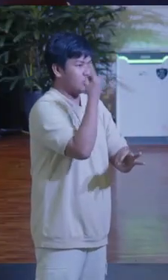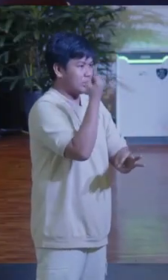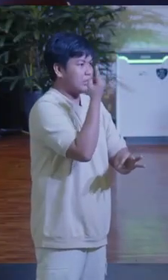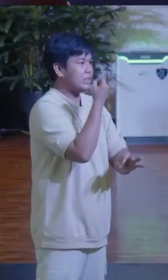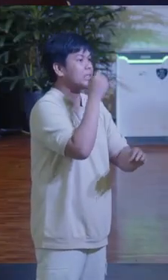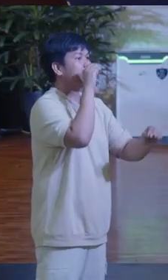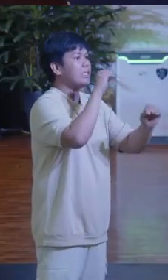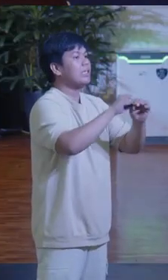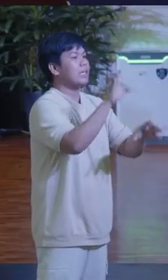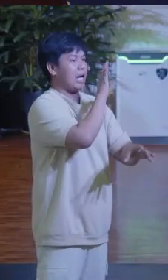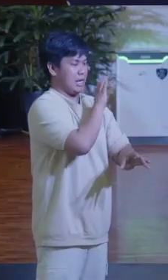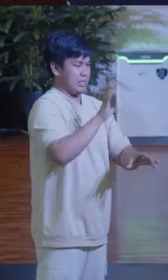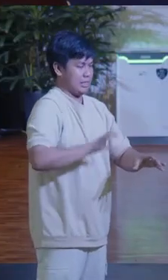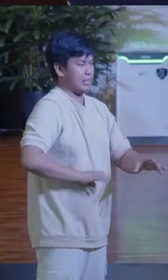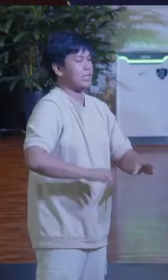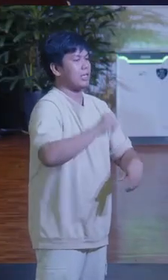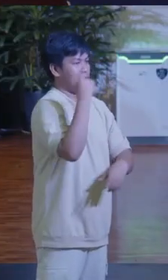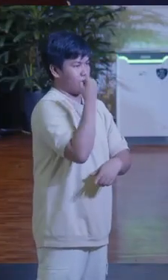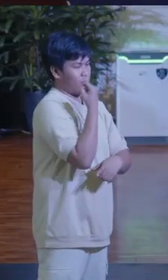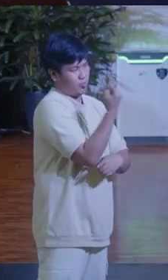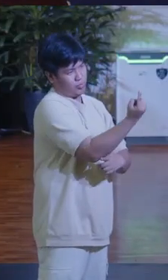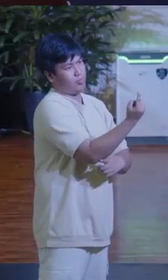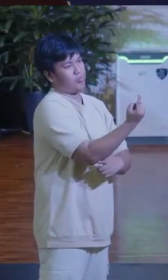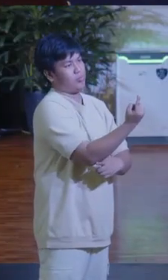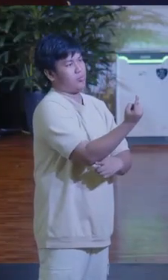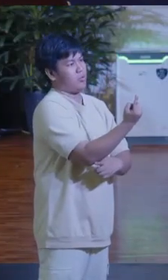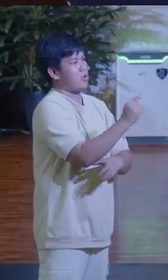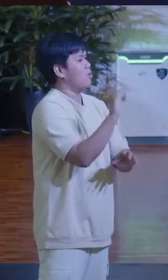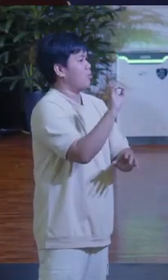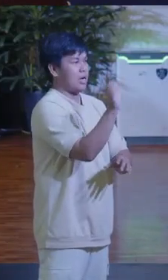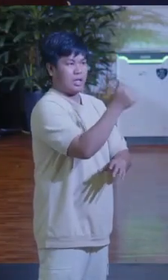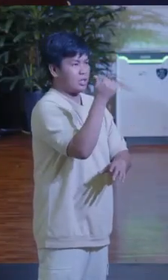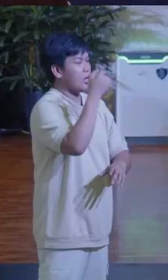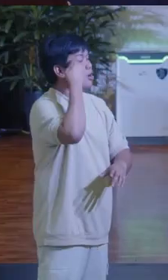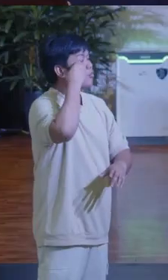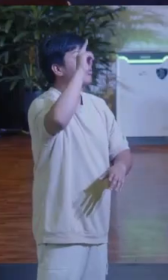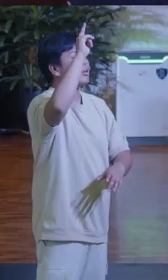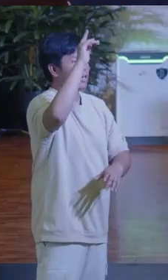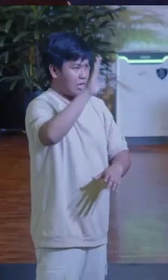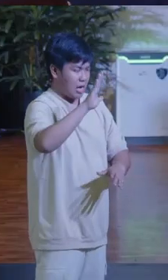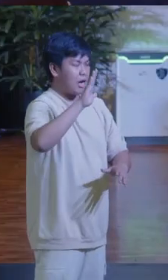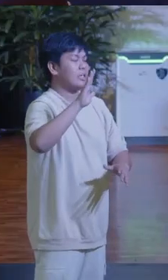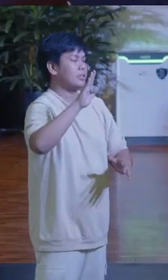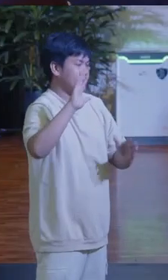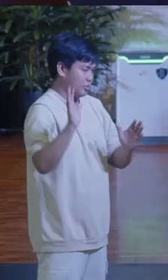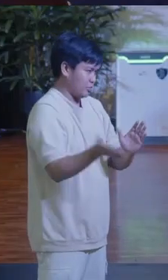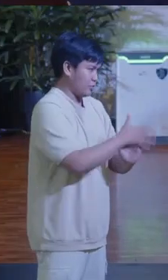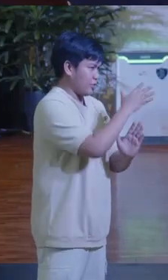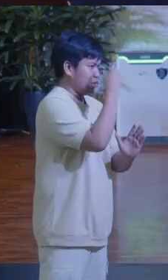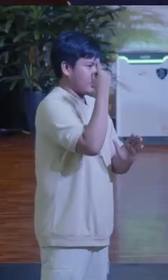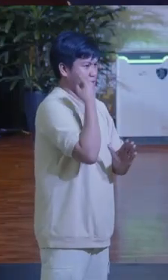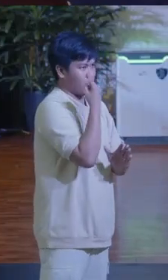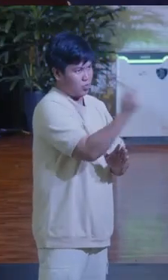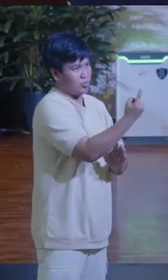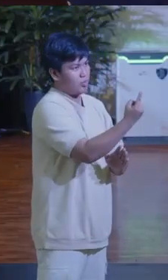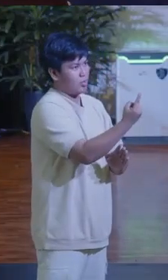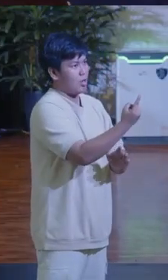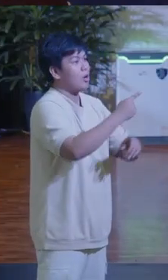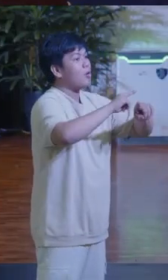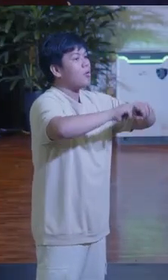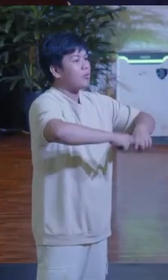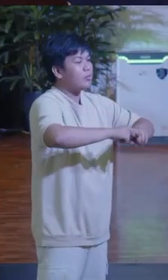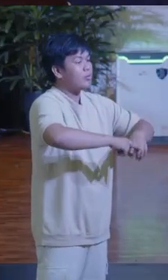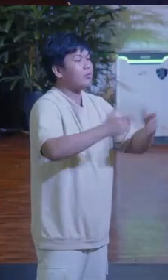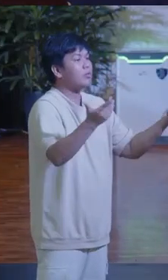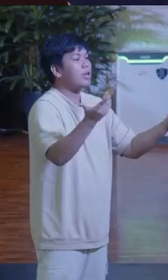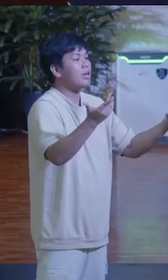alone, in Christ alone, for the glory of God alone, based on the Scriptures